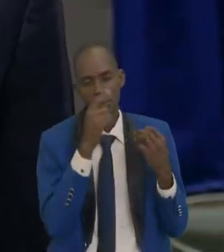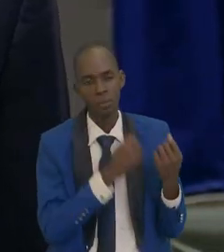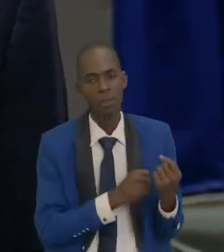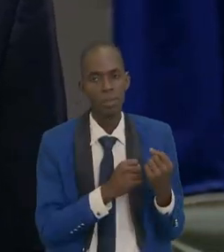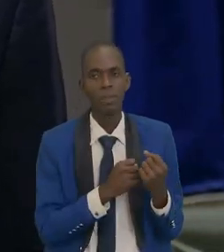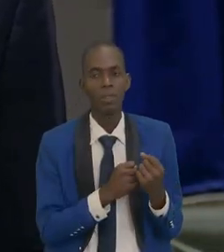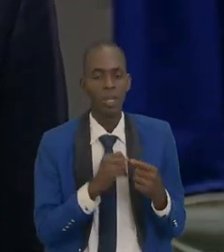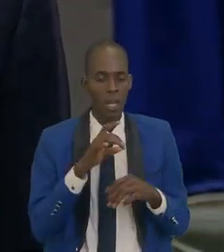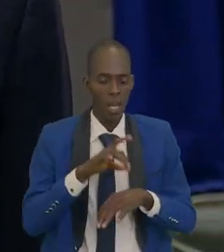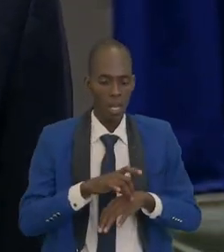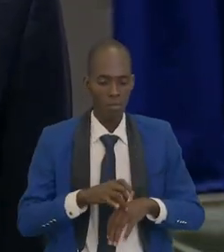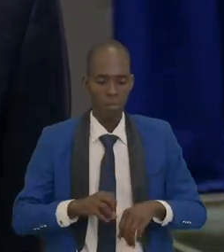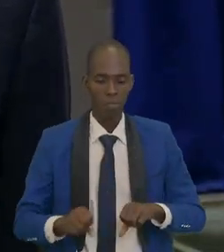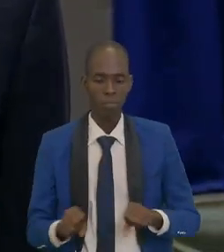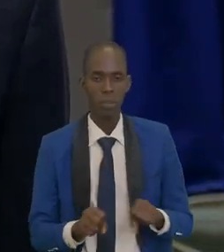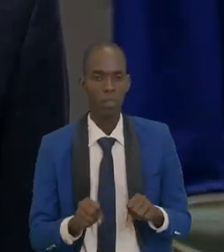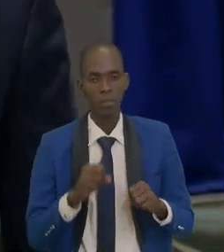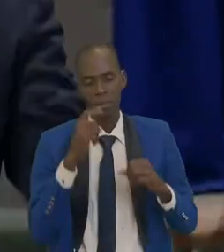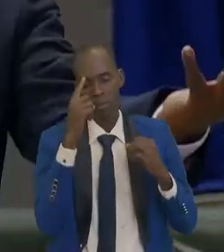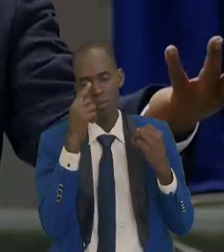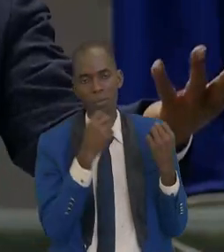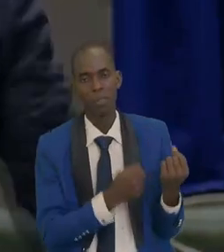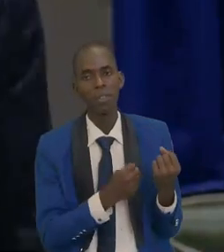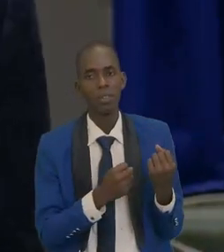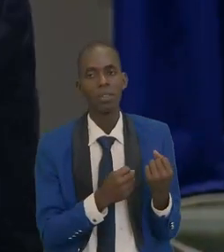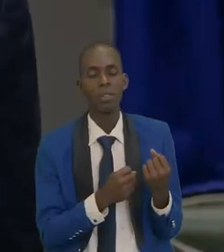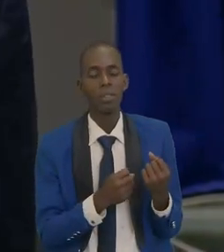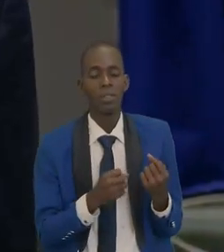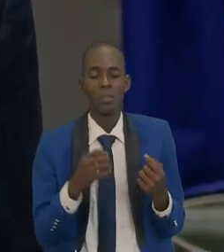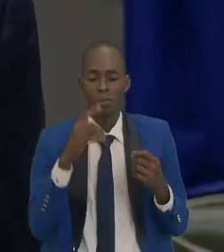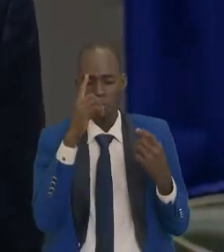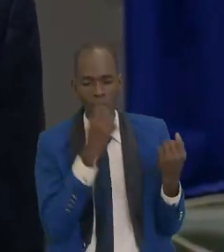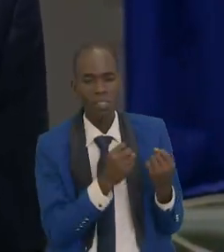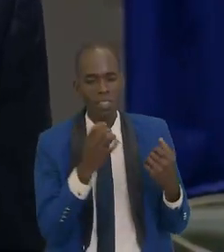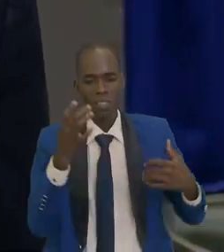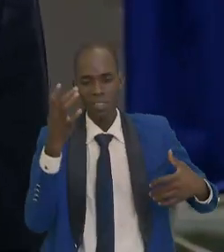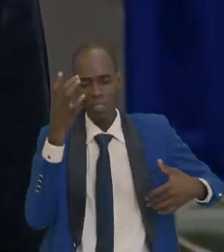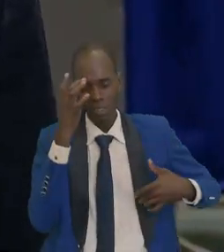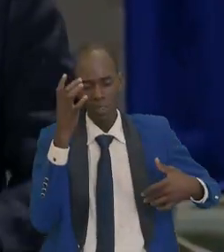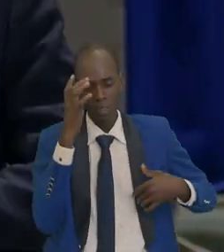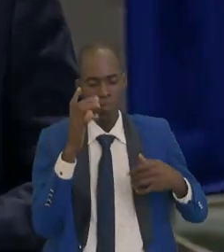la foi qui secoue la terre, la foi qui guérit les malades,